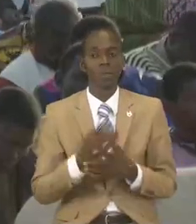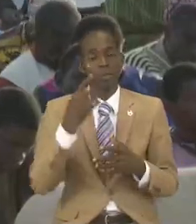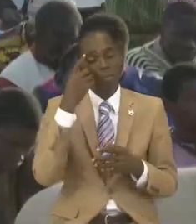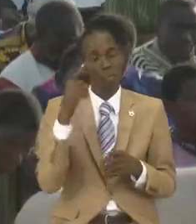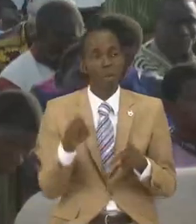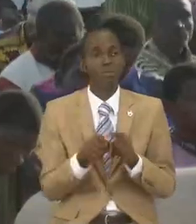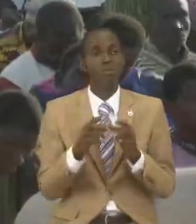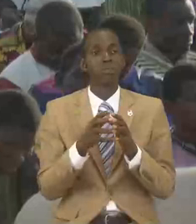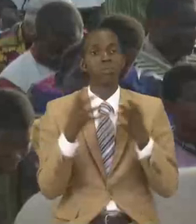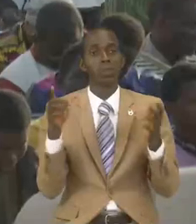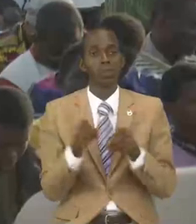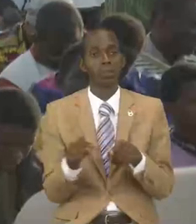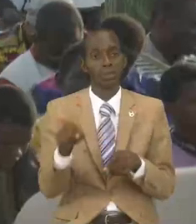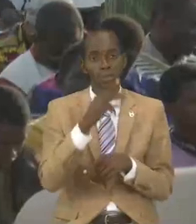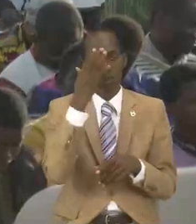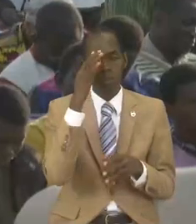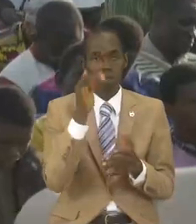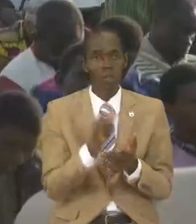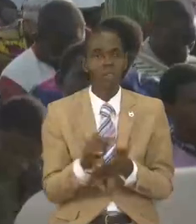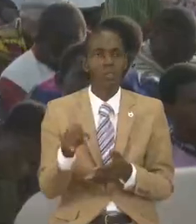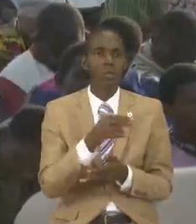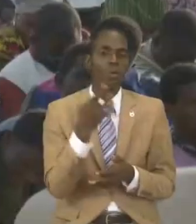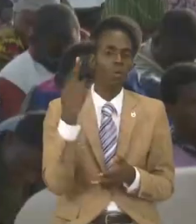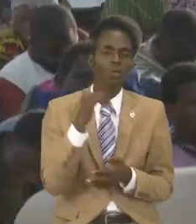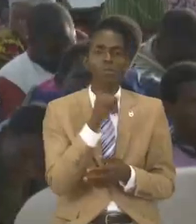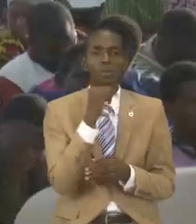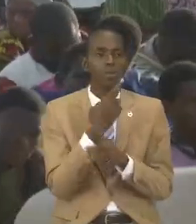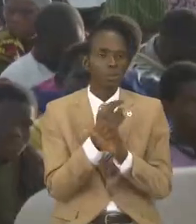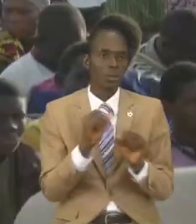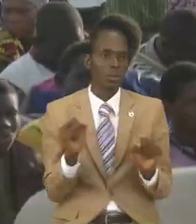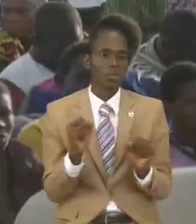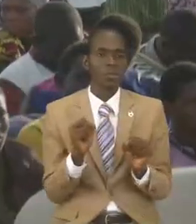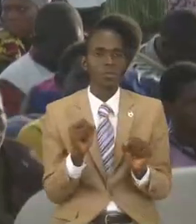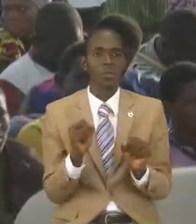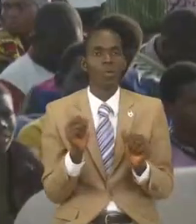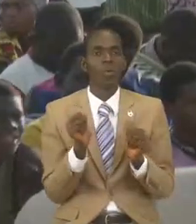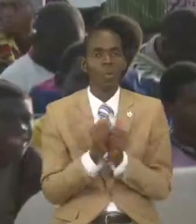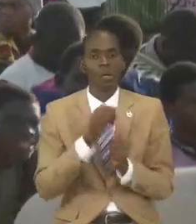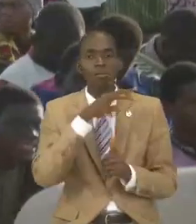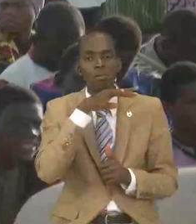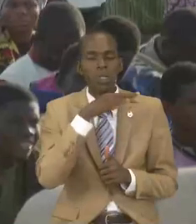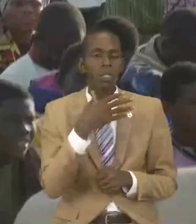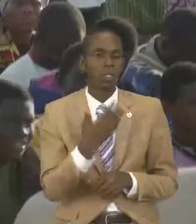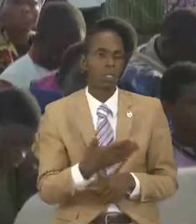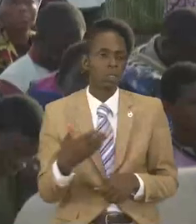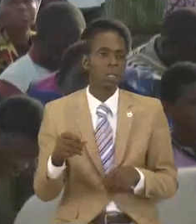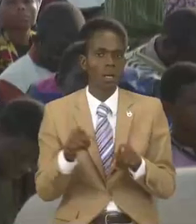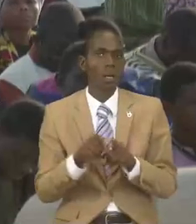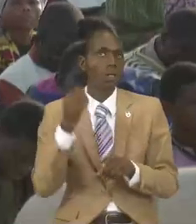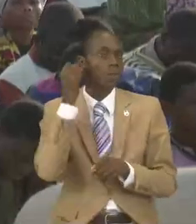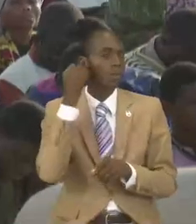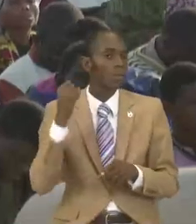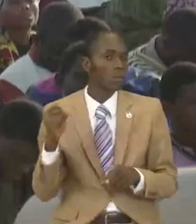Sachant que ce n'est pas par des choses périssables, pas de l'argent ou de l'or,